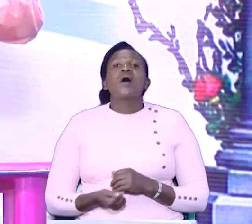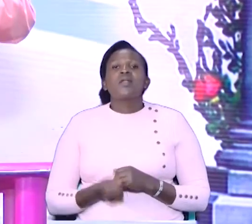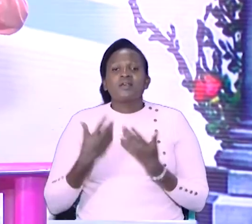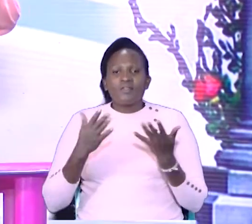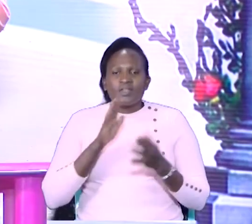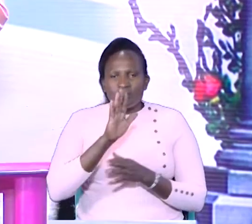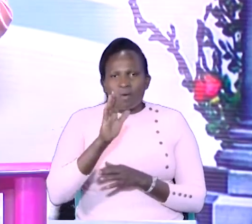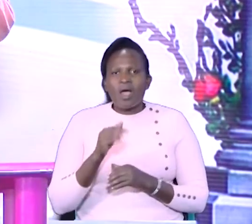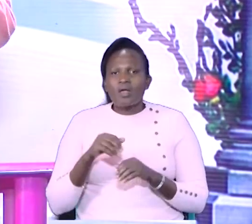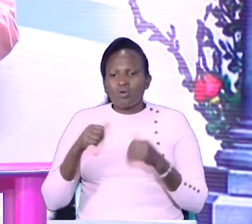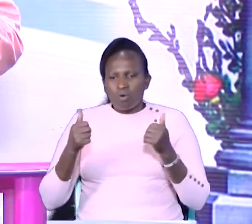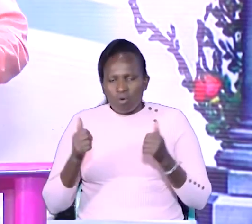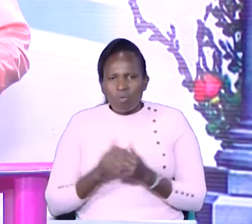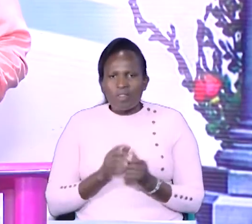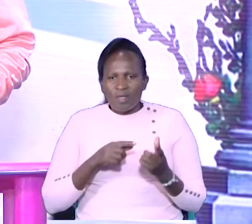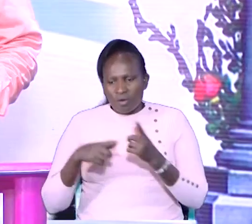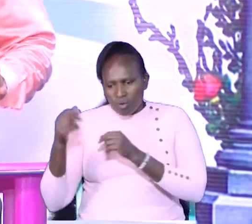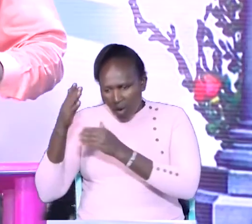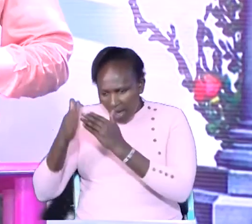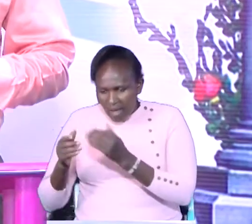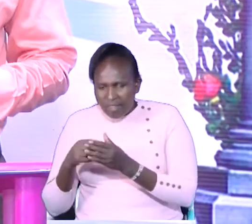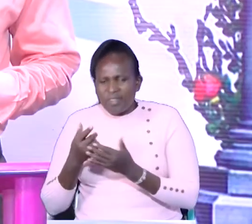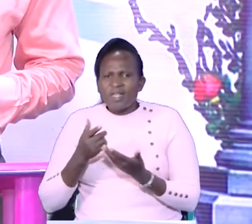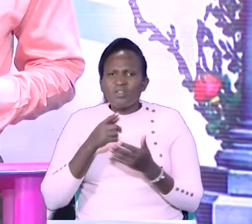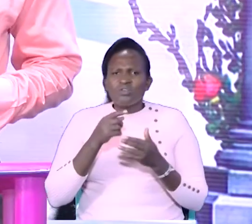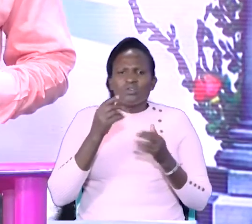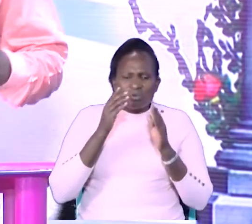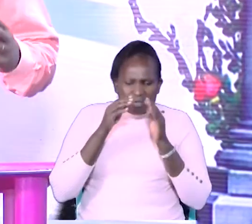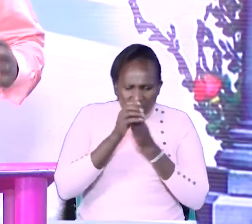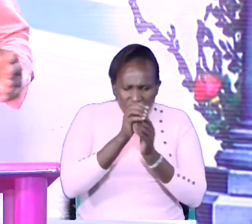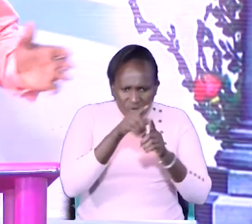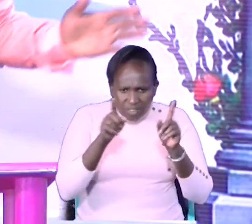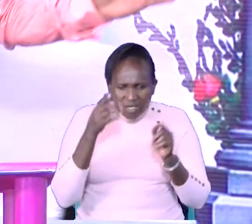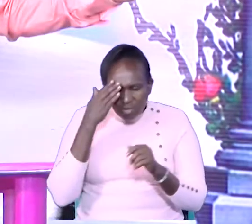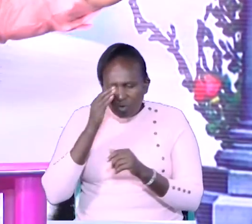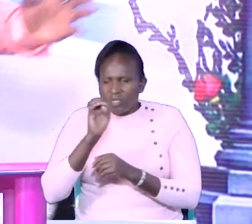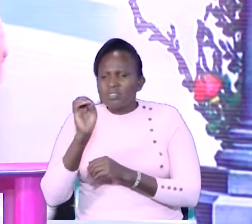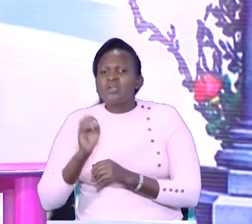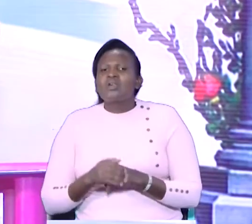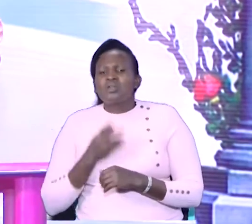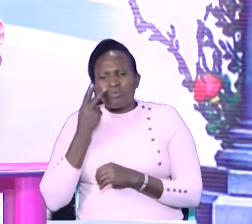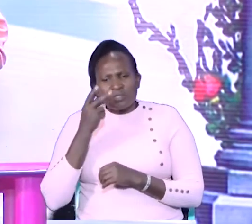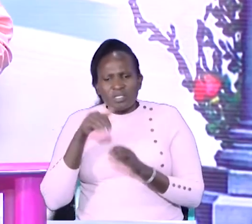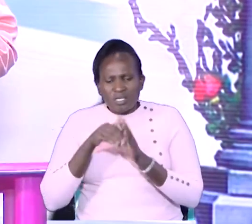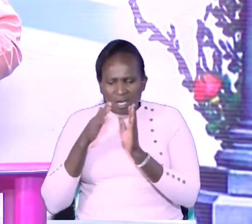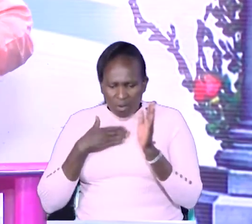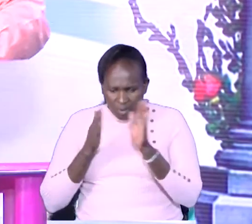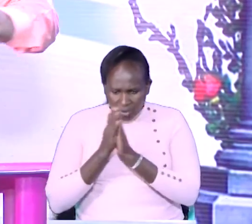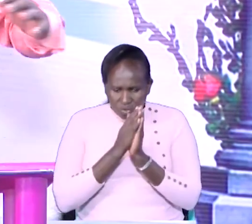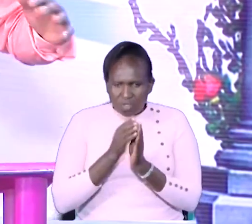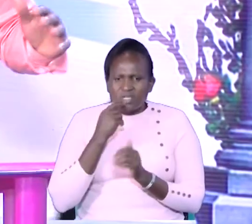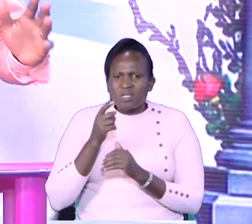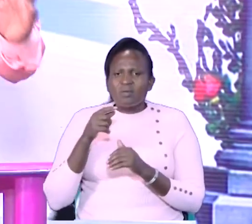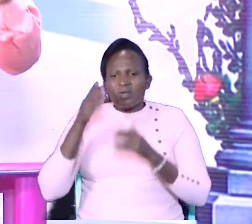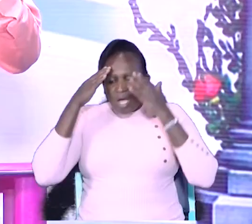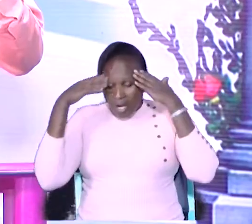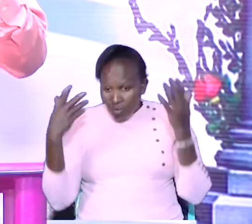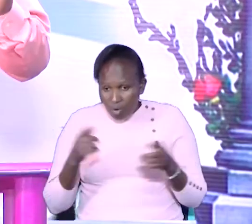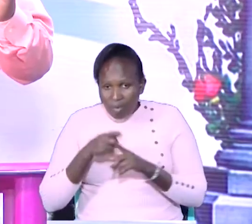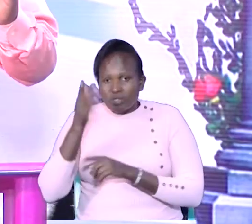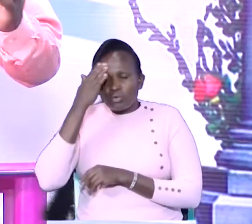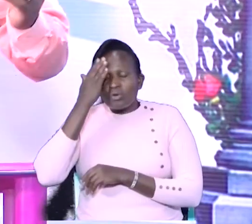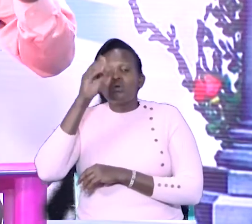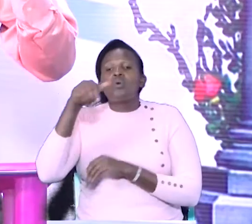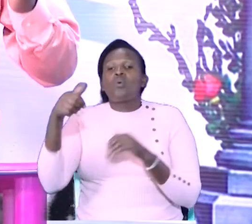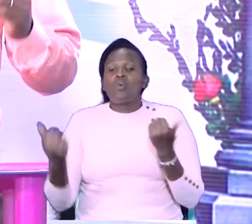mambo yako ikue sawa, umefika mwisho pale, umekuwa ukijiongoza. Unajua Ezekiel venye tumeona ina wa story. Yeye alisema yeye hajui, lakini Mungu